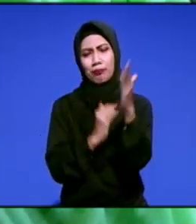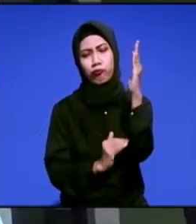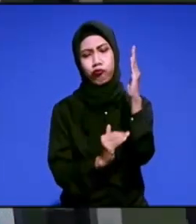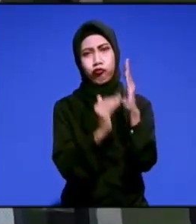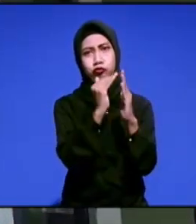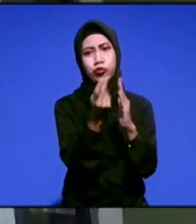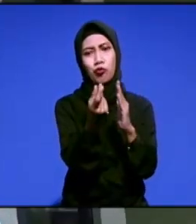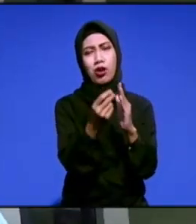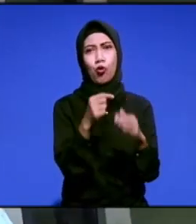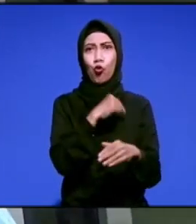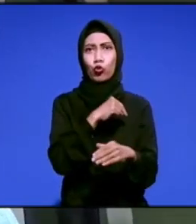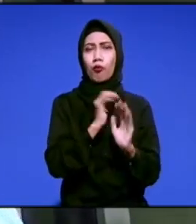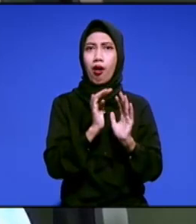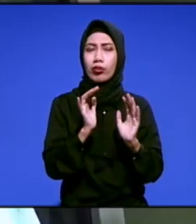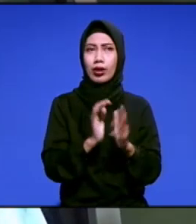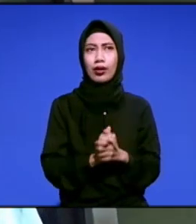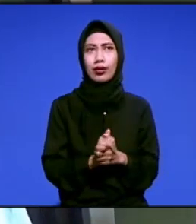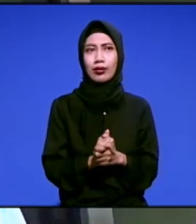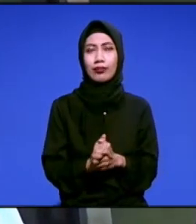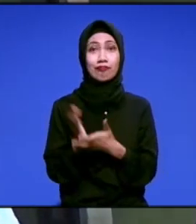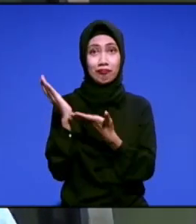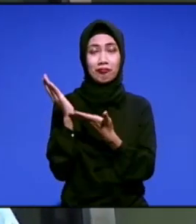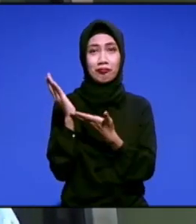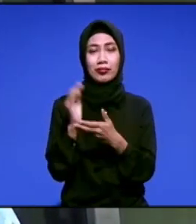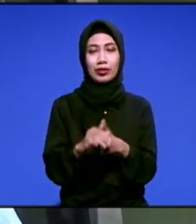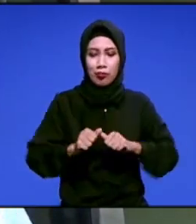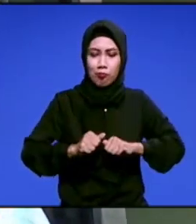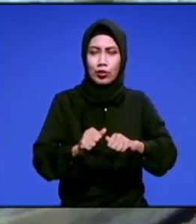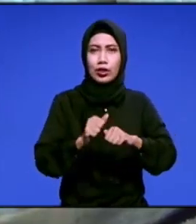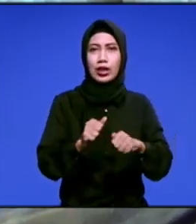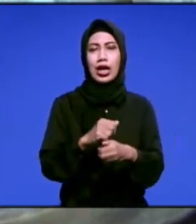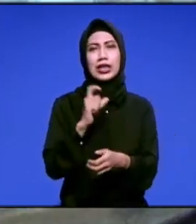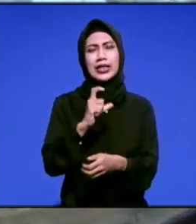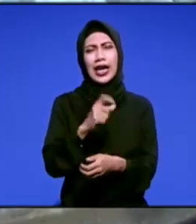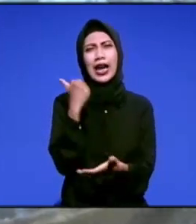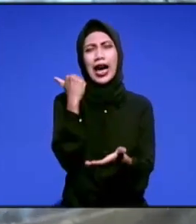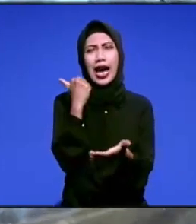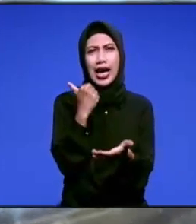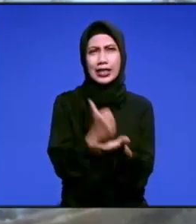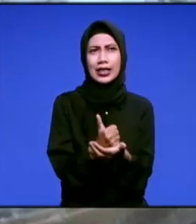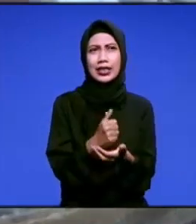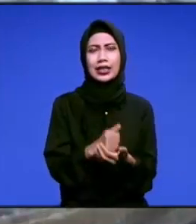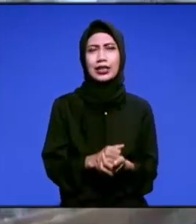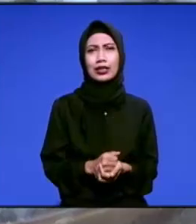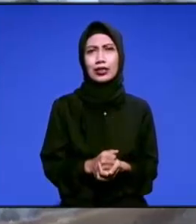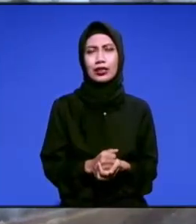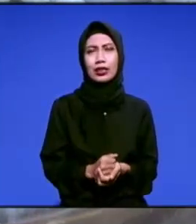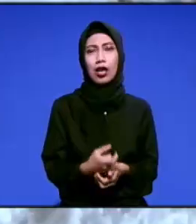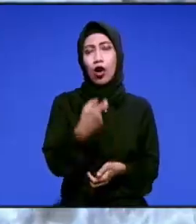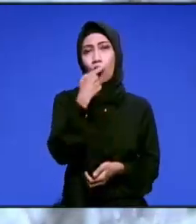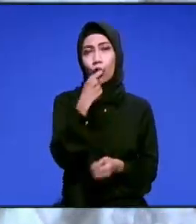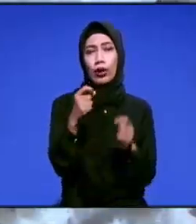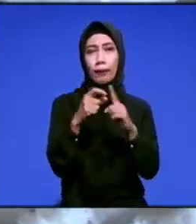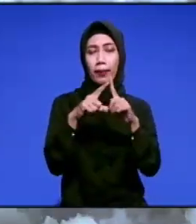festival adalah salah satu pembuat kue patola dengan cara tradisional yang dijualnya menjelang waktu berbuka puasa kue patola